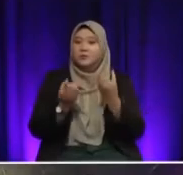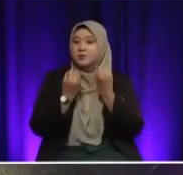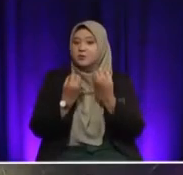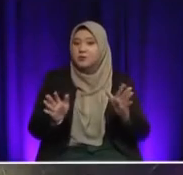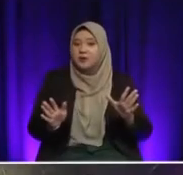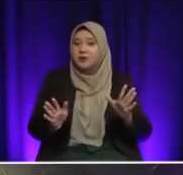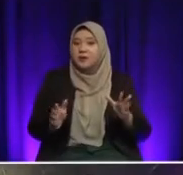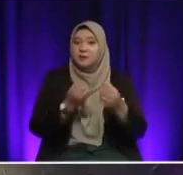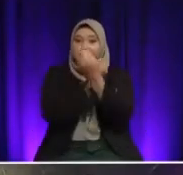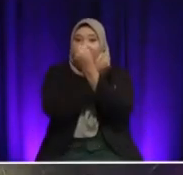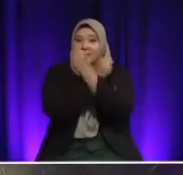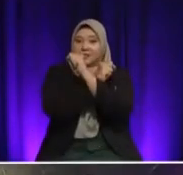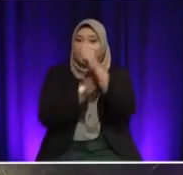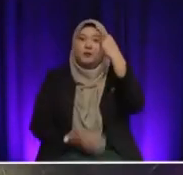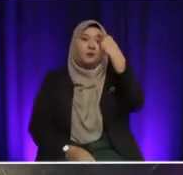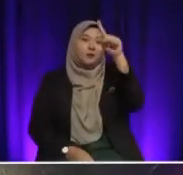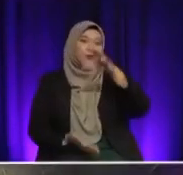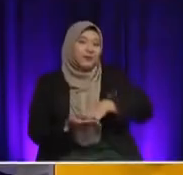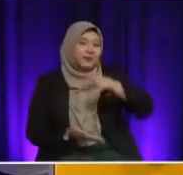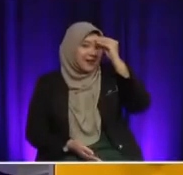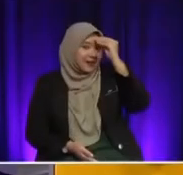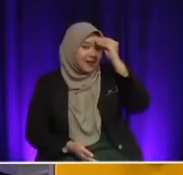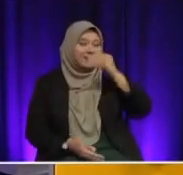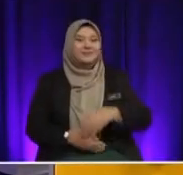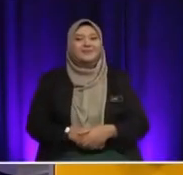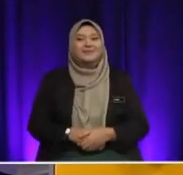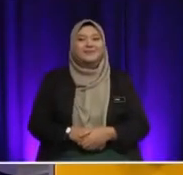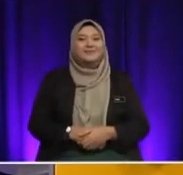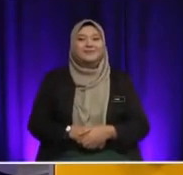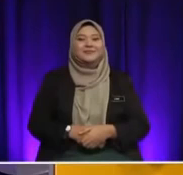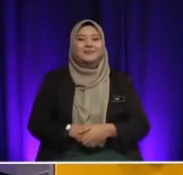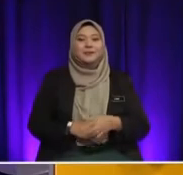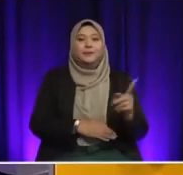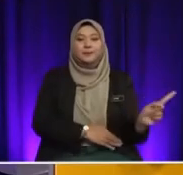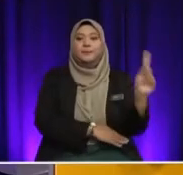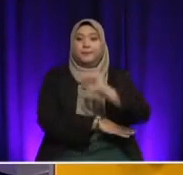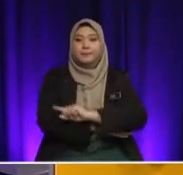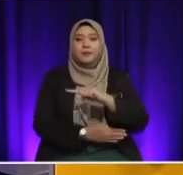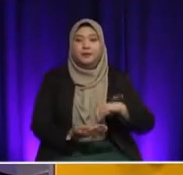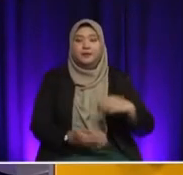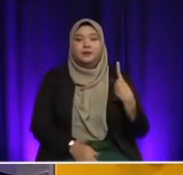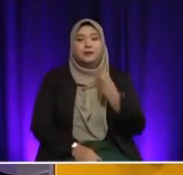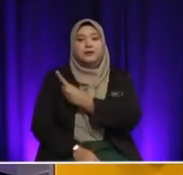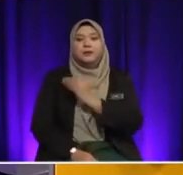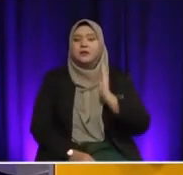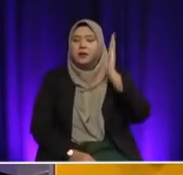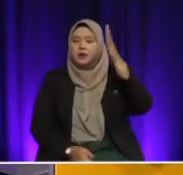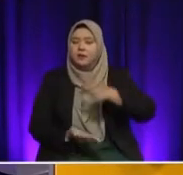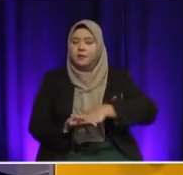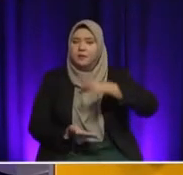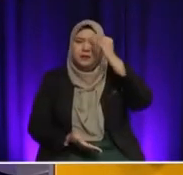Cikgu. Okey. Hari ini kita akan belajar tentang modul 2, pemprosesan hasil